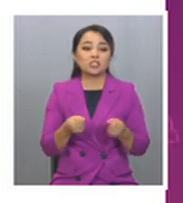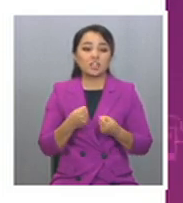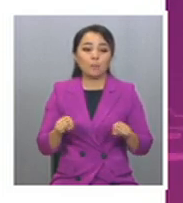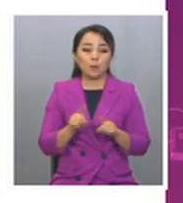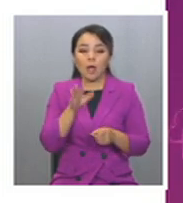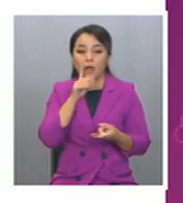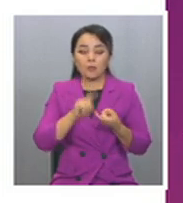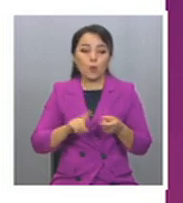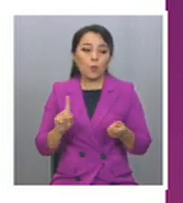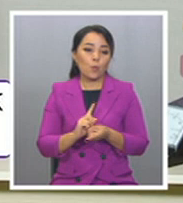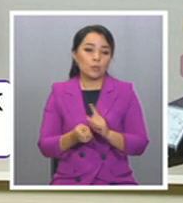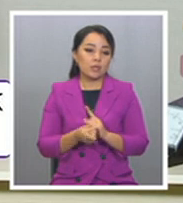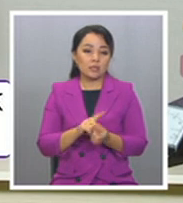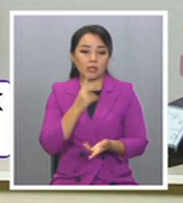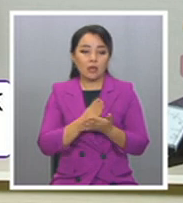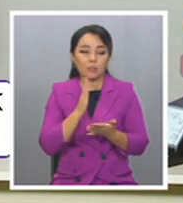өзгеріп отырады.